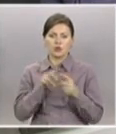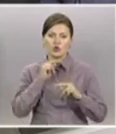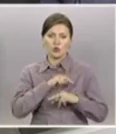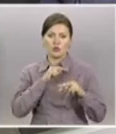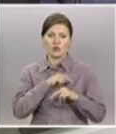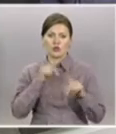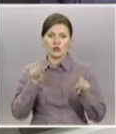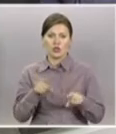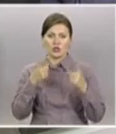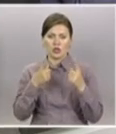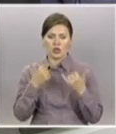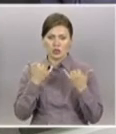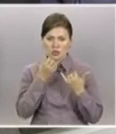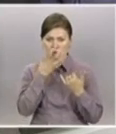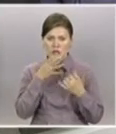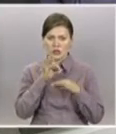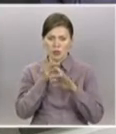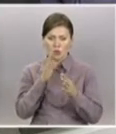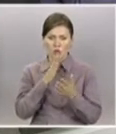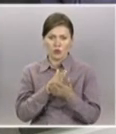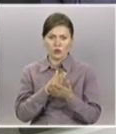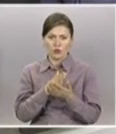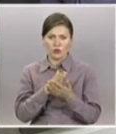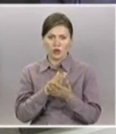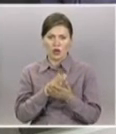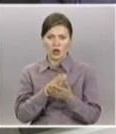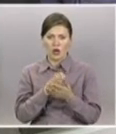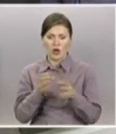жұмысты жандандырып жақсы істеп отыр. Ал енді